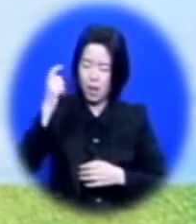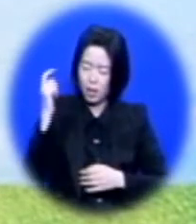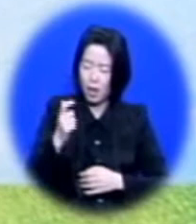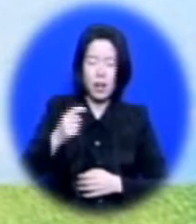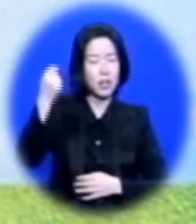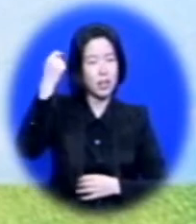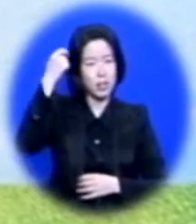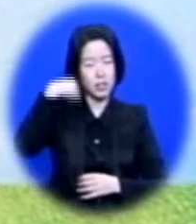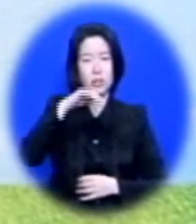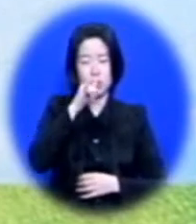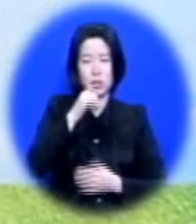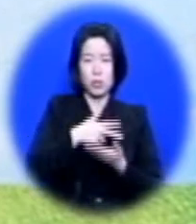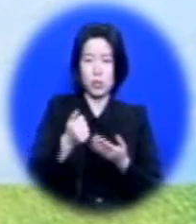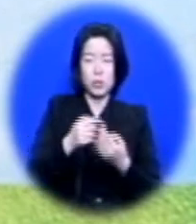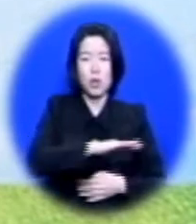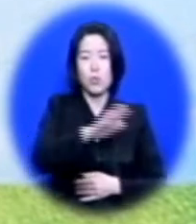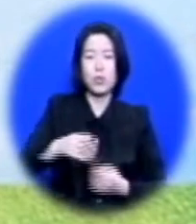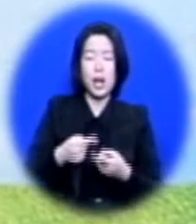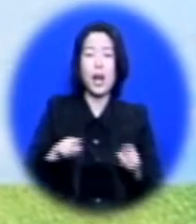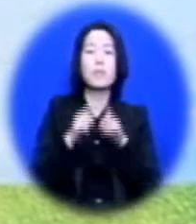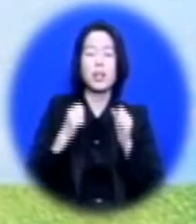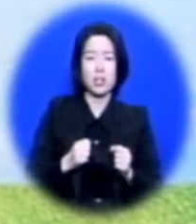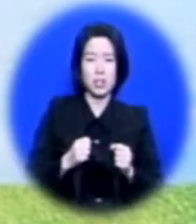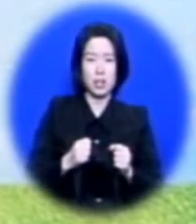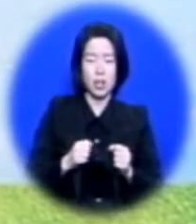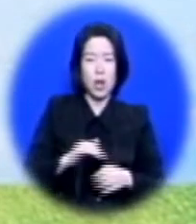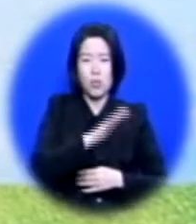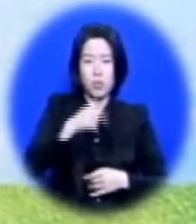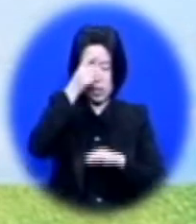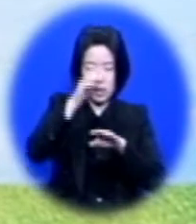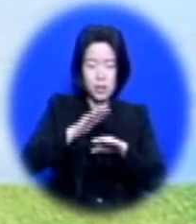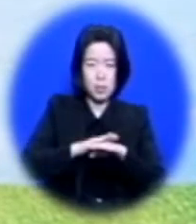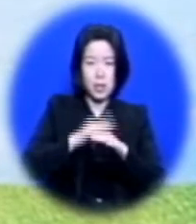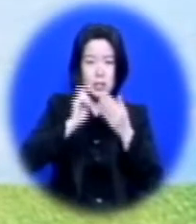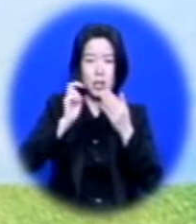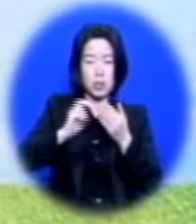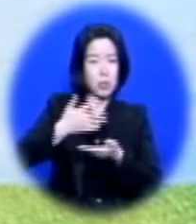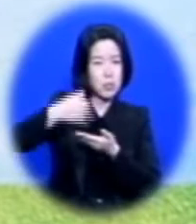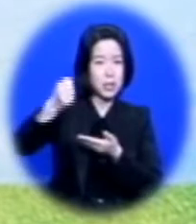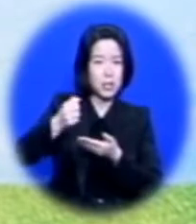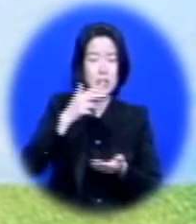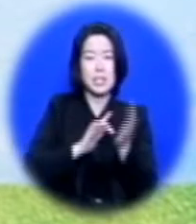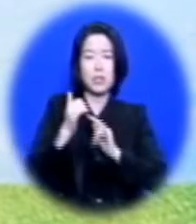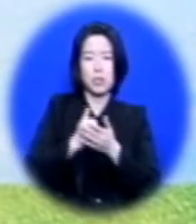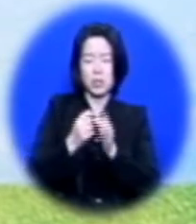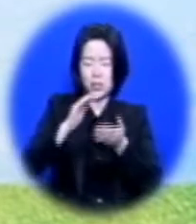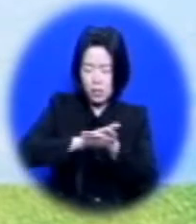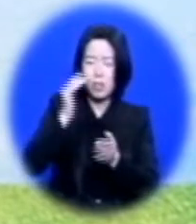주님이 우리와 같이 기시 오 예배 우리의 찬송을 받으시는 주님을 너무나 뜨겁게 만났어